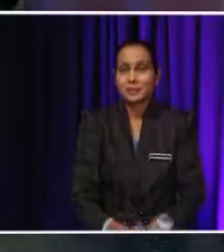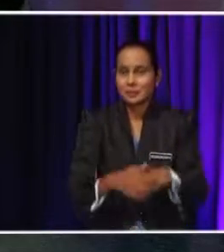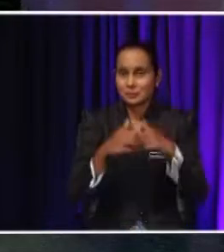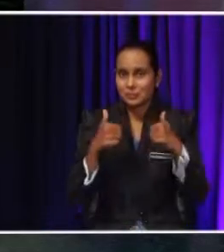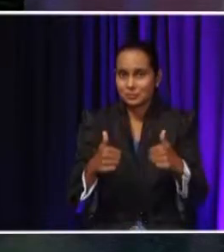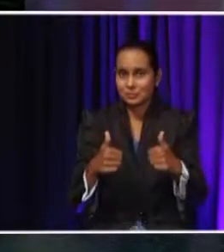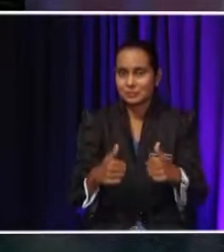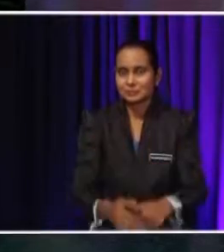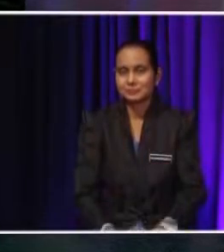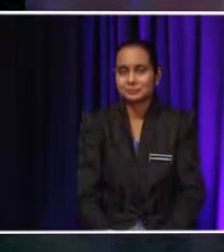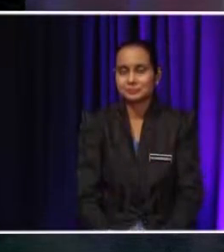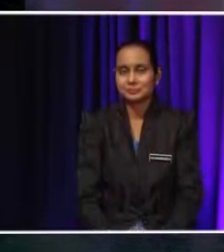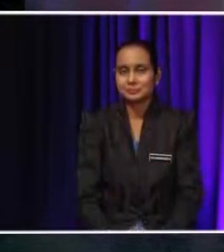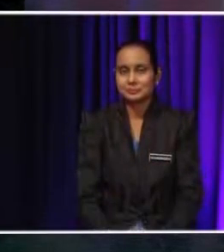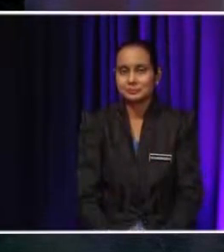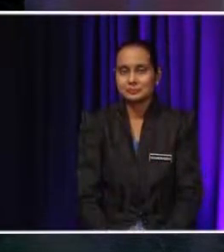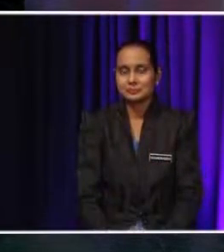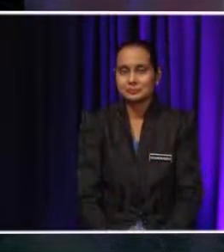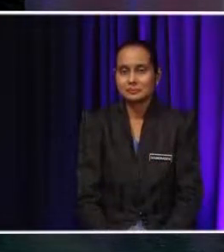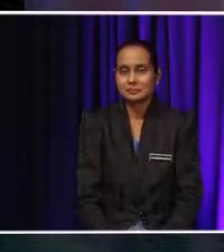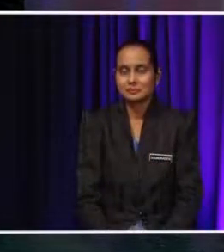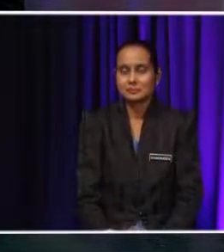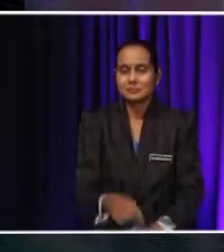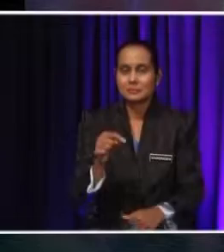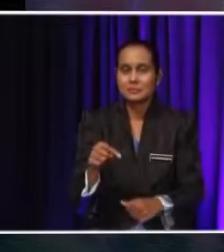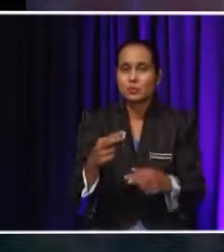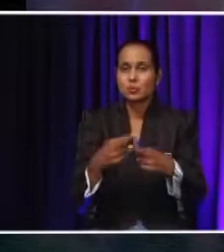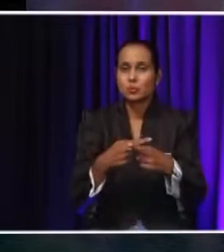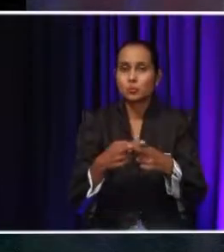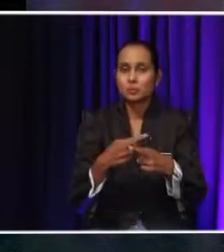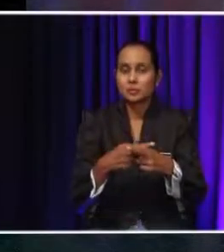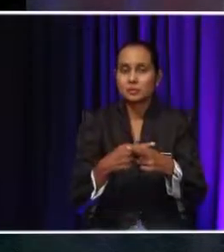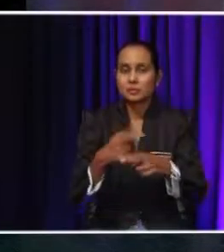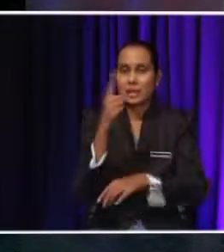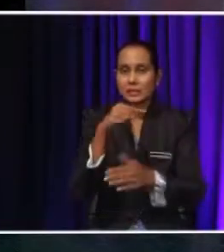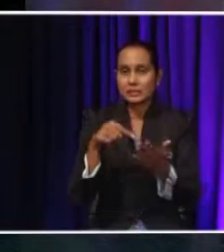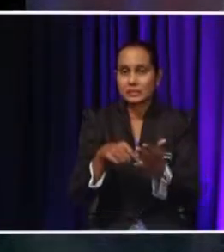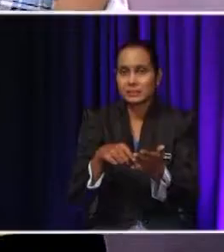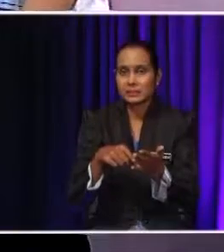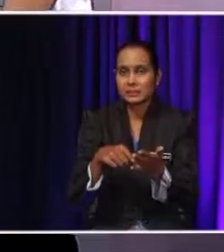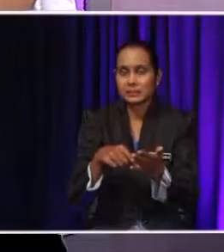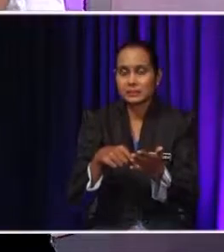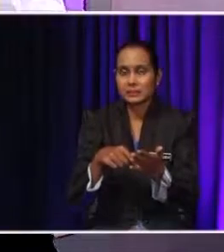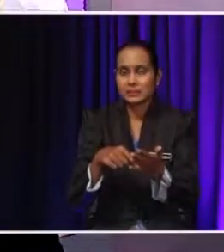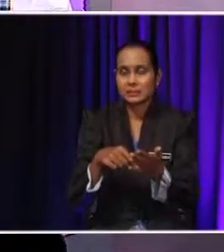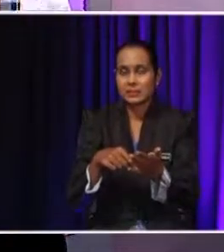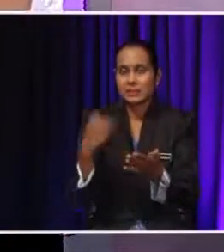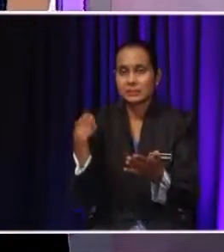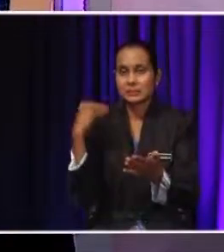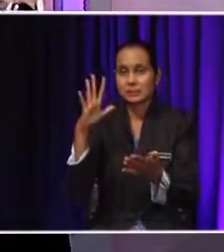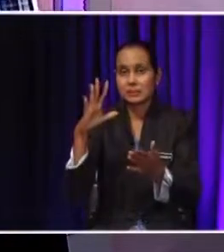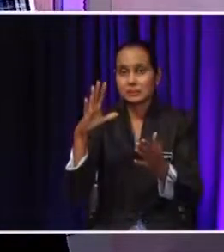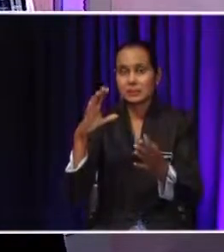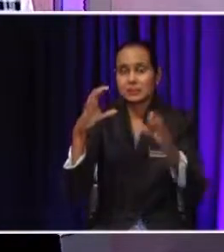Oke inilah kesimpulan untuk tipe pembelajaran kita pada hari ini terdapat 5 kaidah